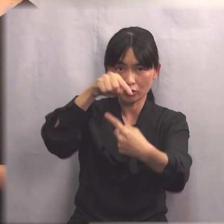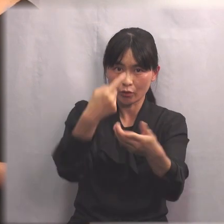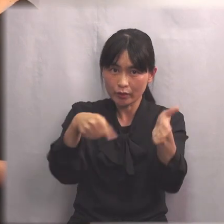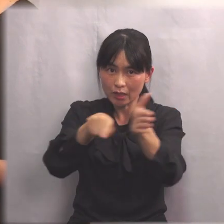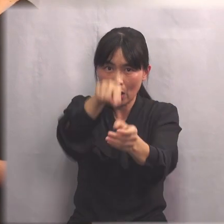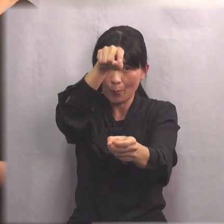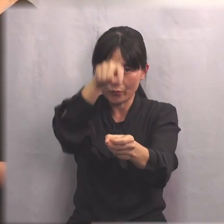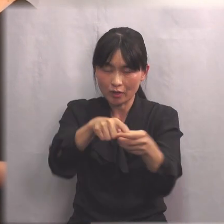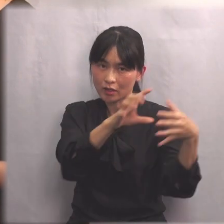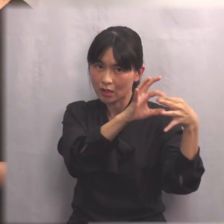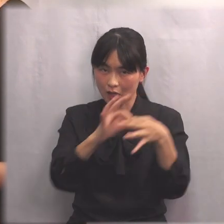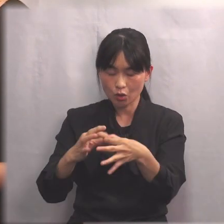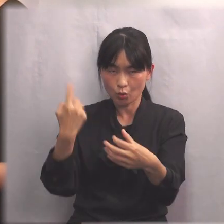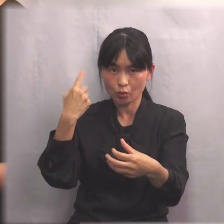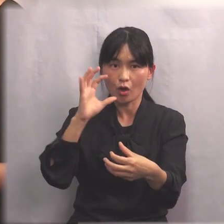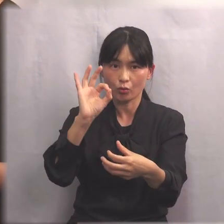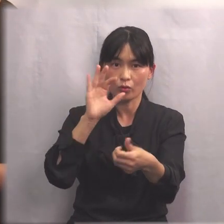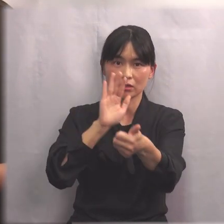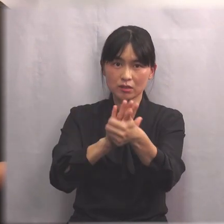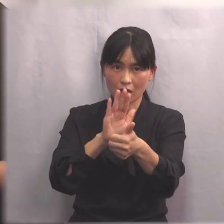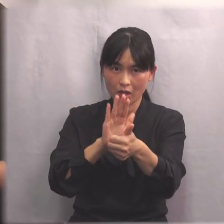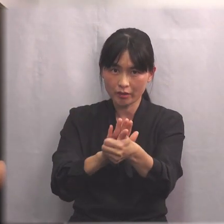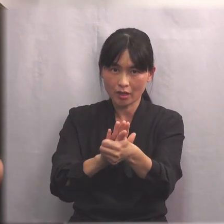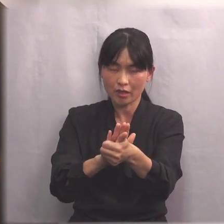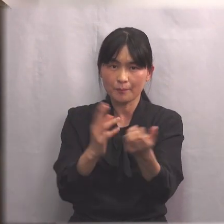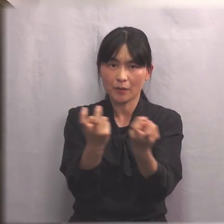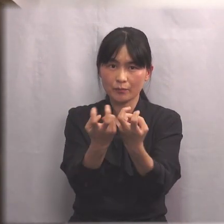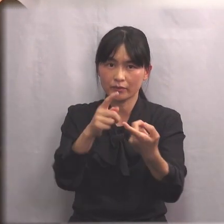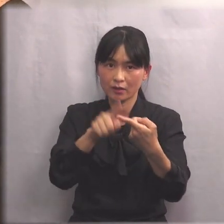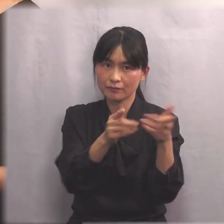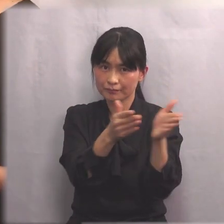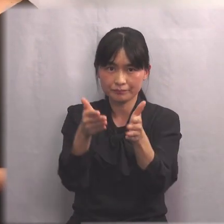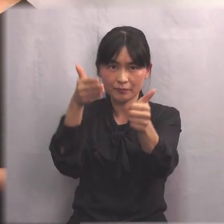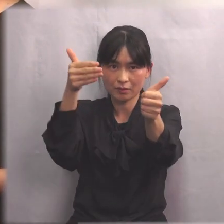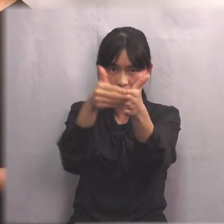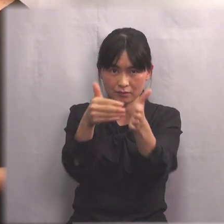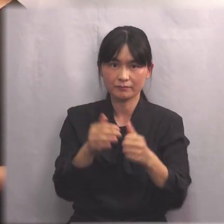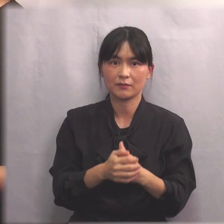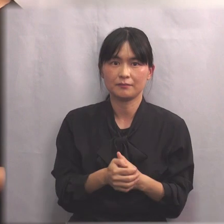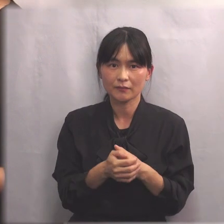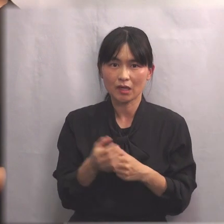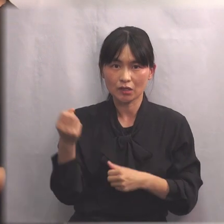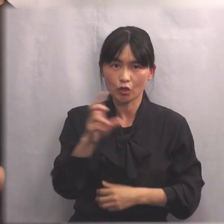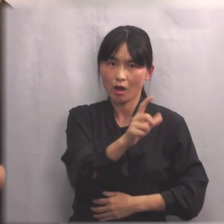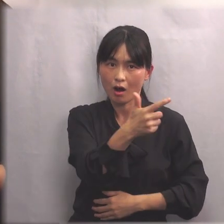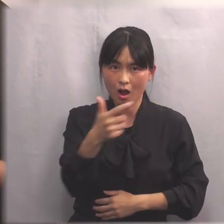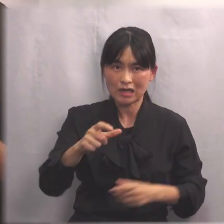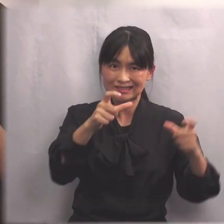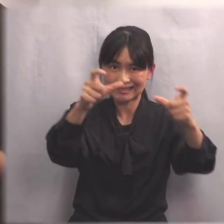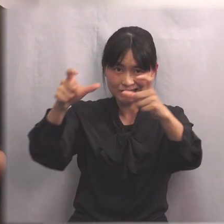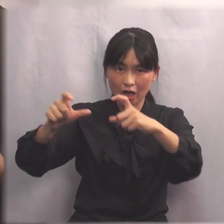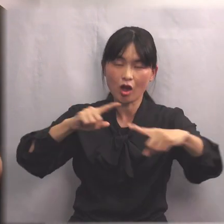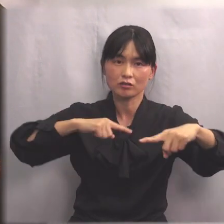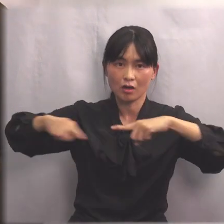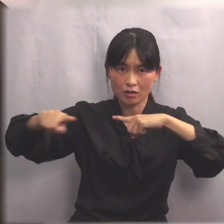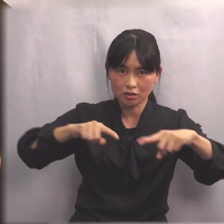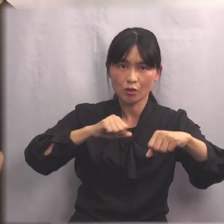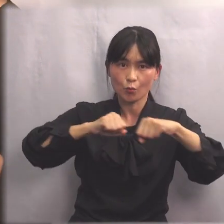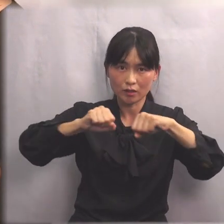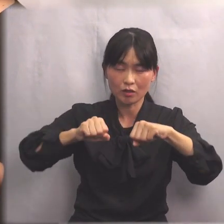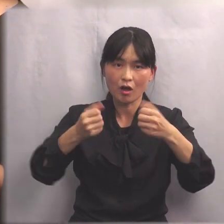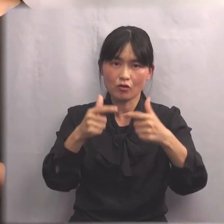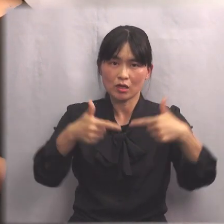지속적인 재정 지원 방안을 마련할 것 또한 권고드렸습니다. 그리고 앞서 말씀드렸었던 여러 지역정치